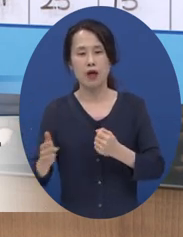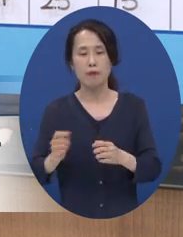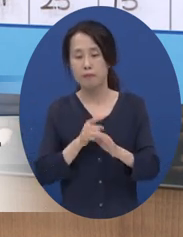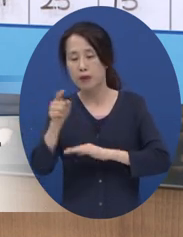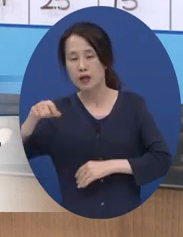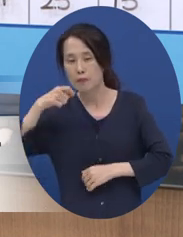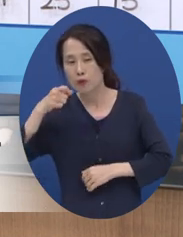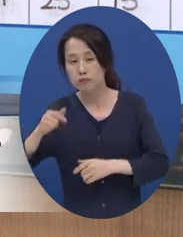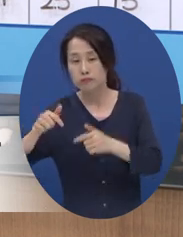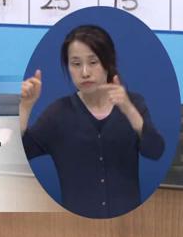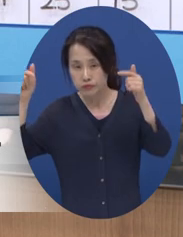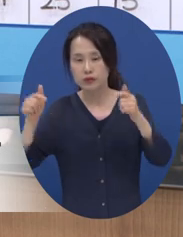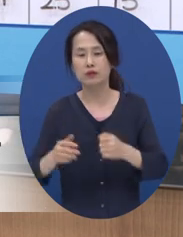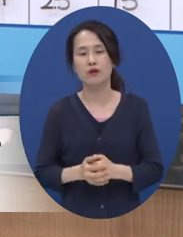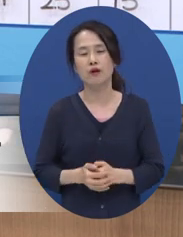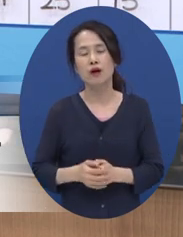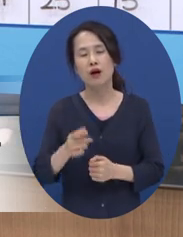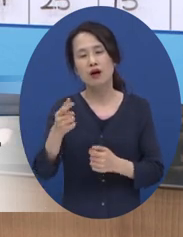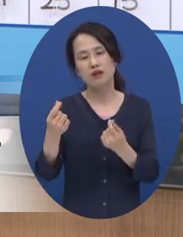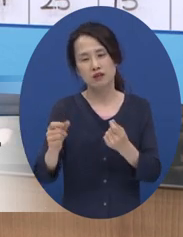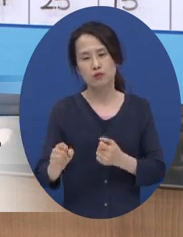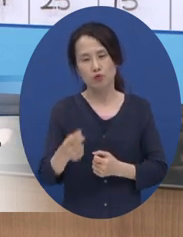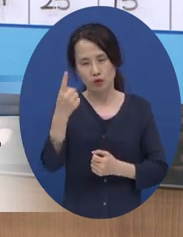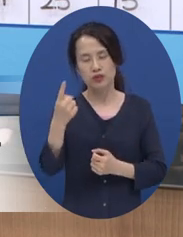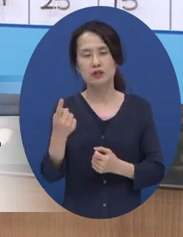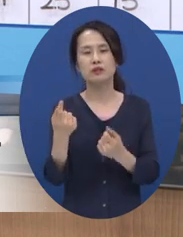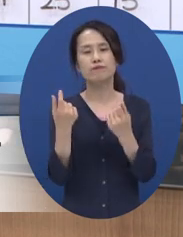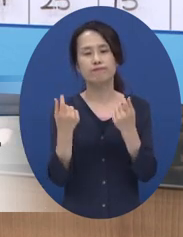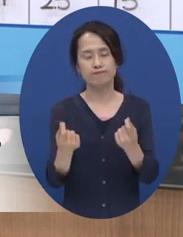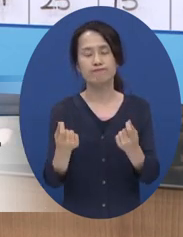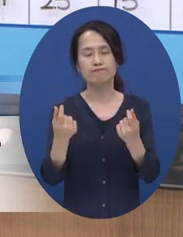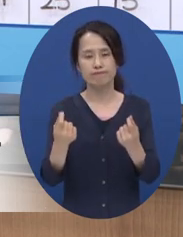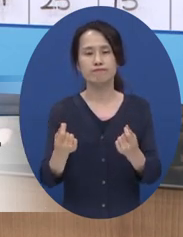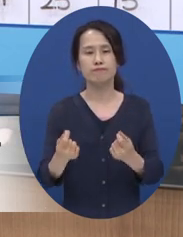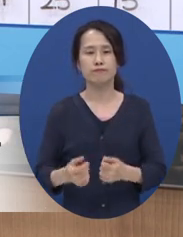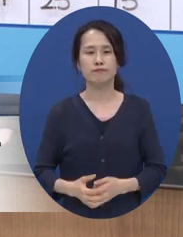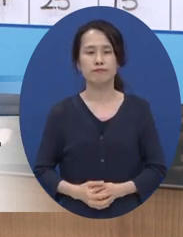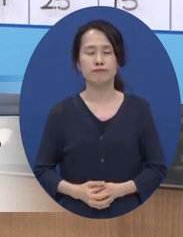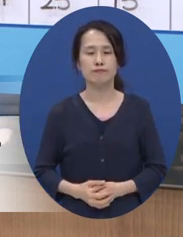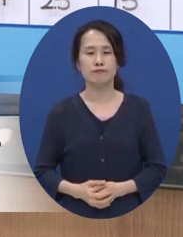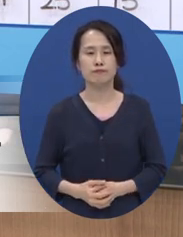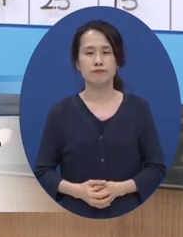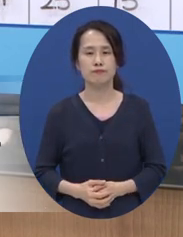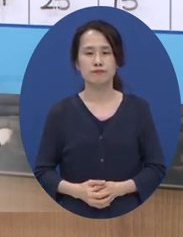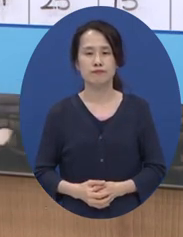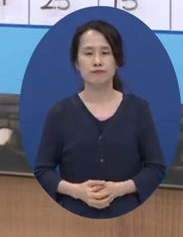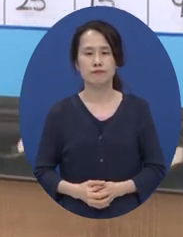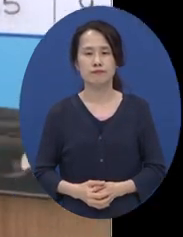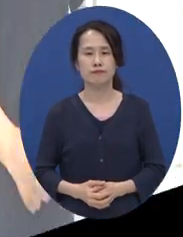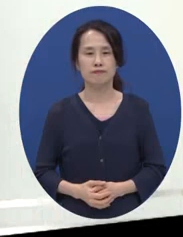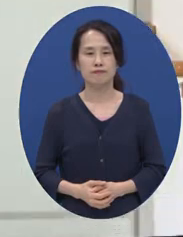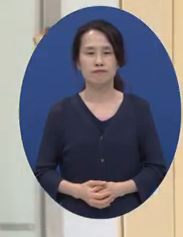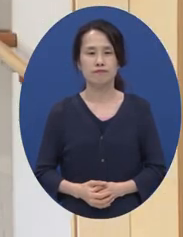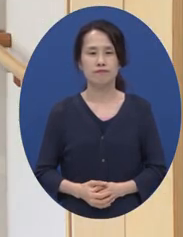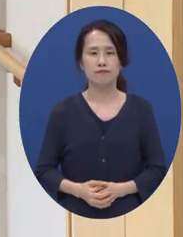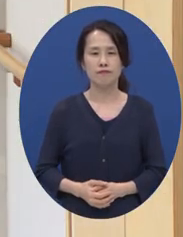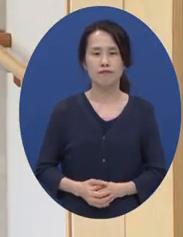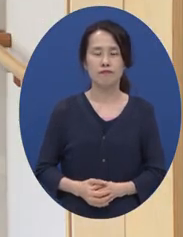하다보니까 외식도 좀 많이 늘어나는 것 같고요 이게 아마 그런 원인이 되지 않게 나오고 생각합니다